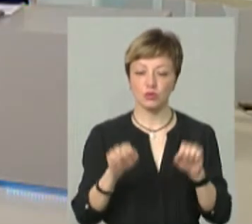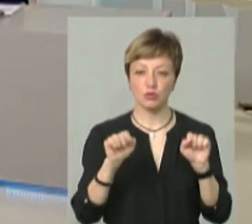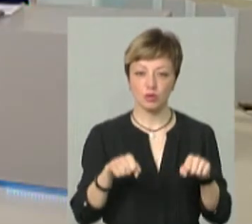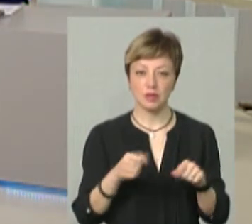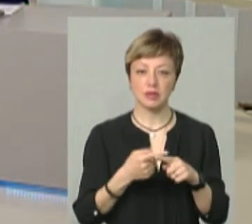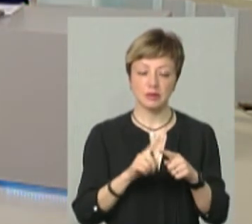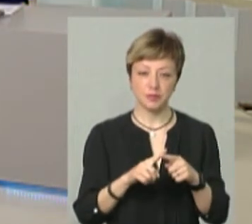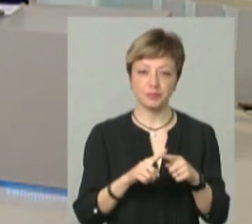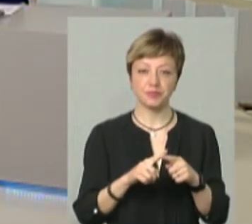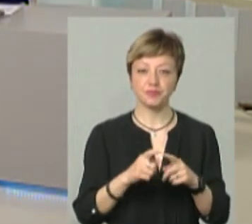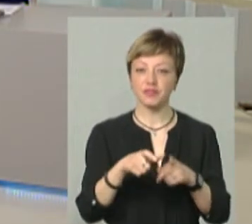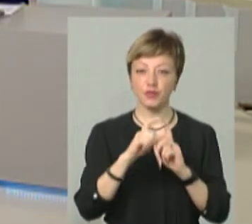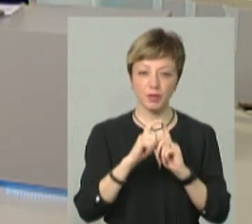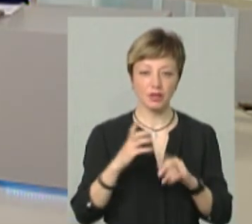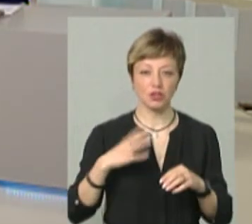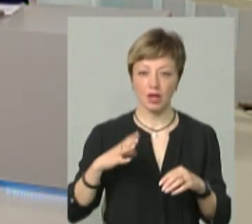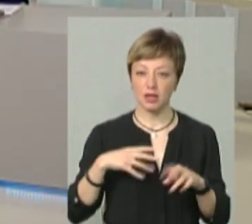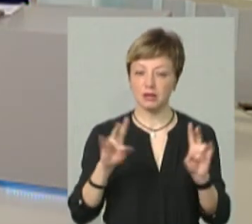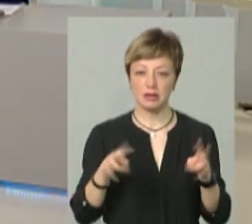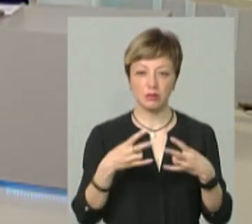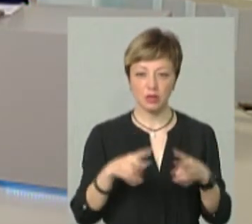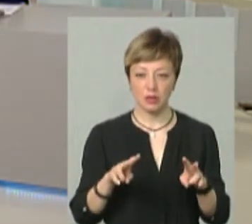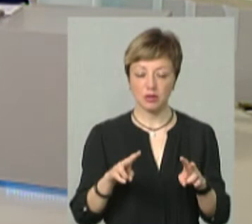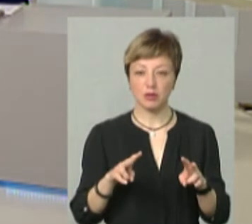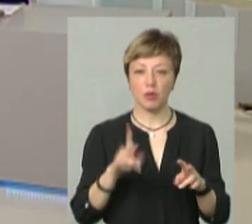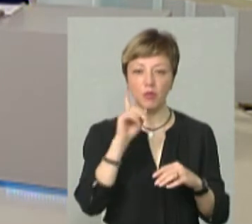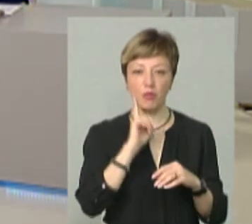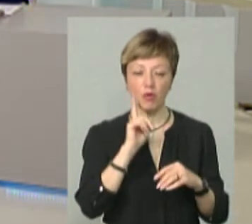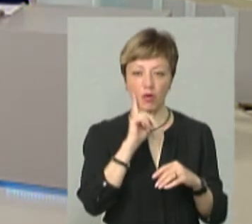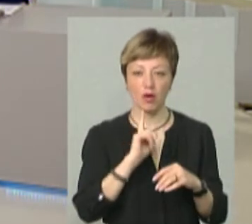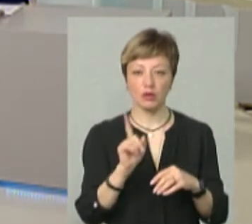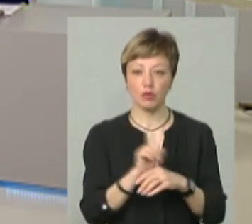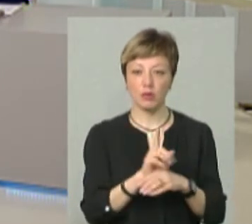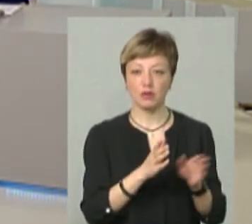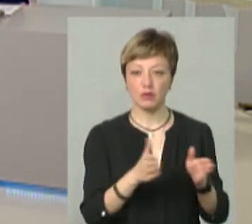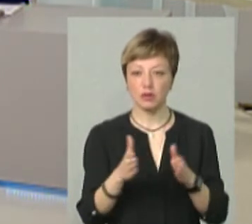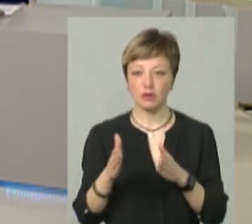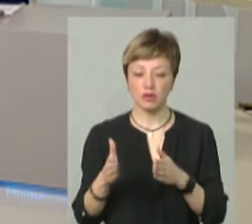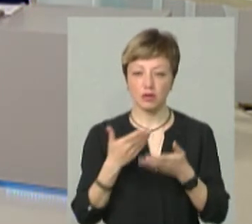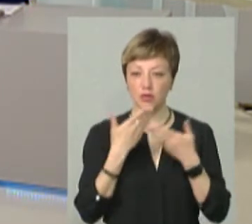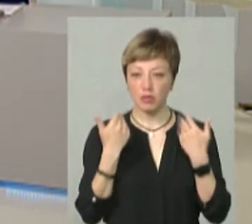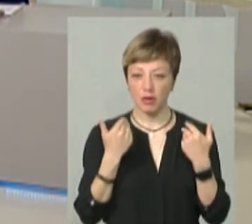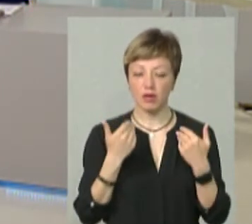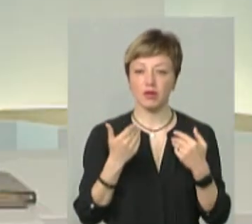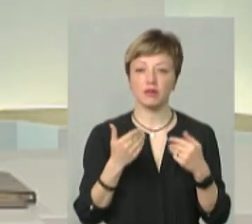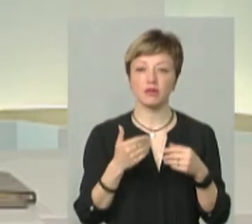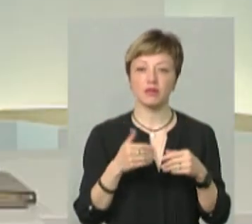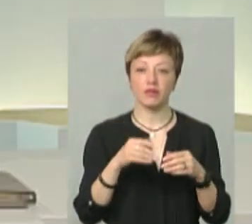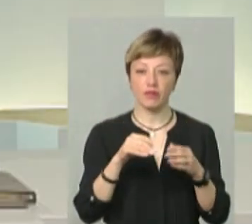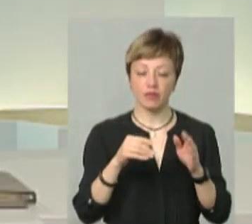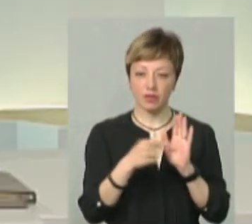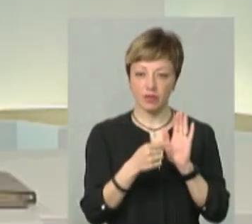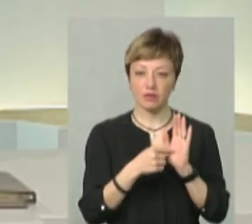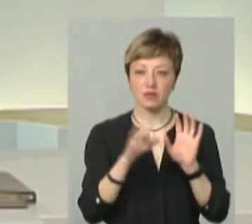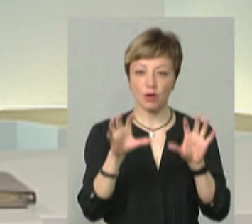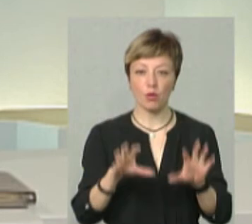вже в центрі зайнятості. Відповіді чекати не потрібно від роботодавця? Да, відповіді, просто... поки нормативні акти не розроблені, то відповідно в тексті